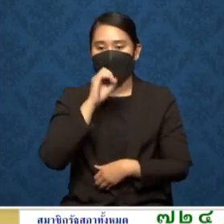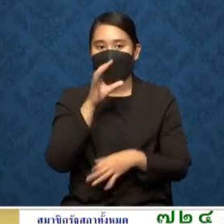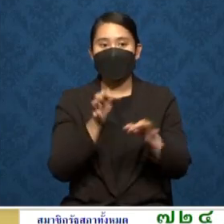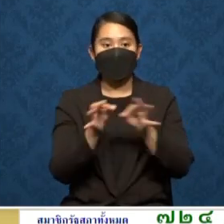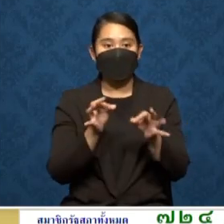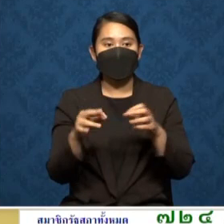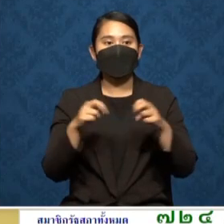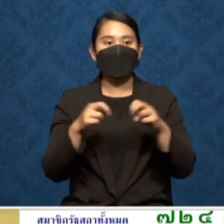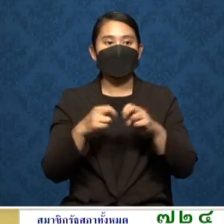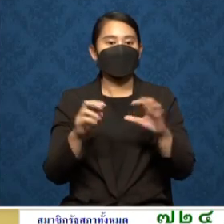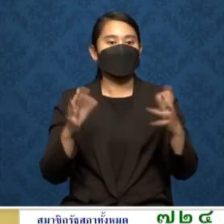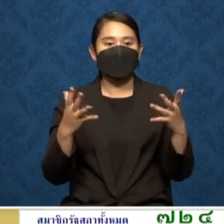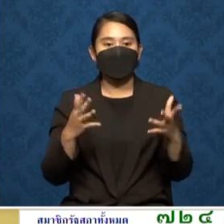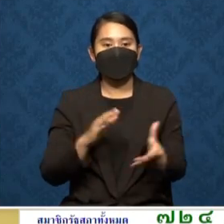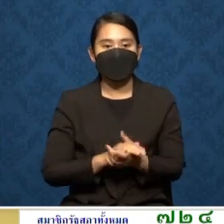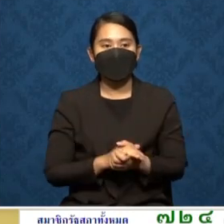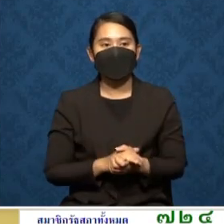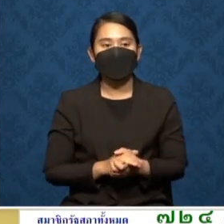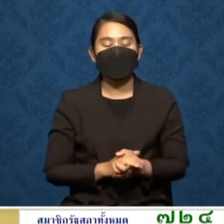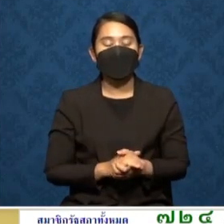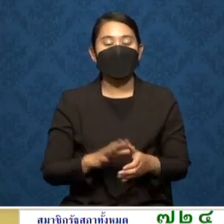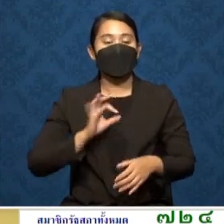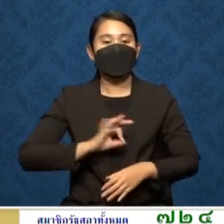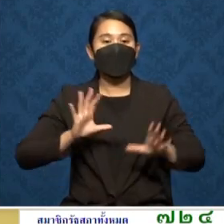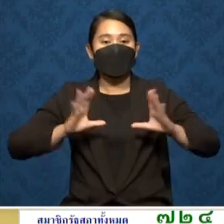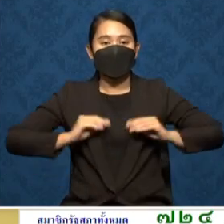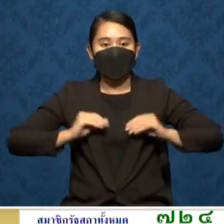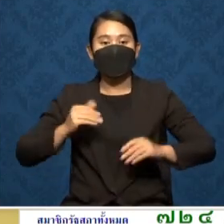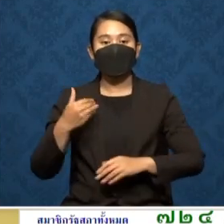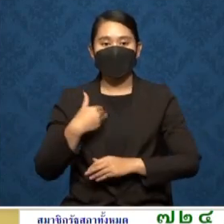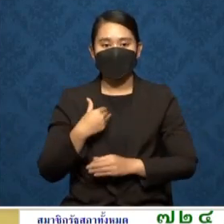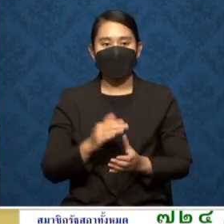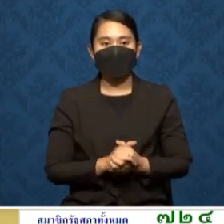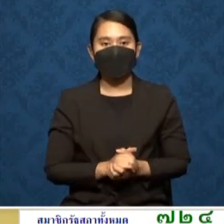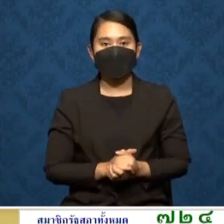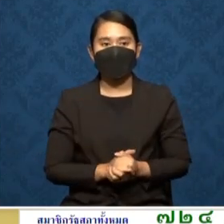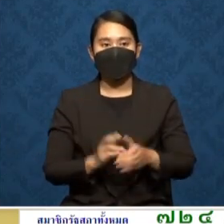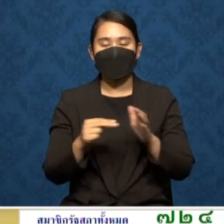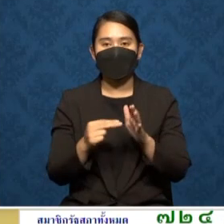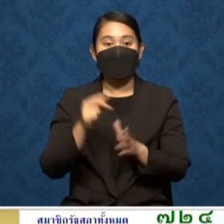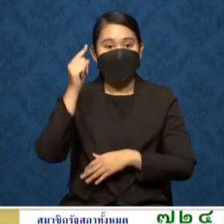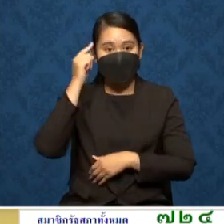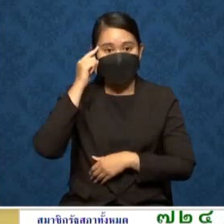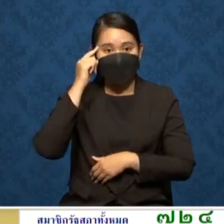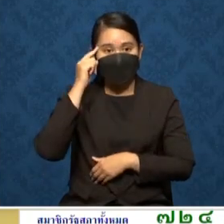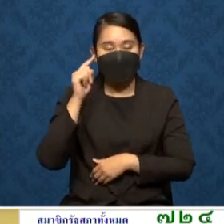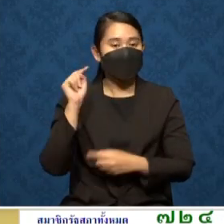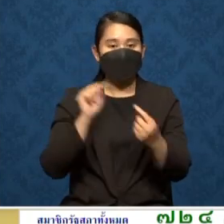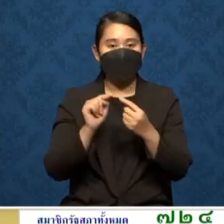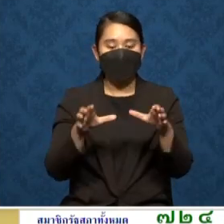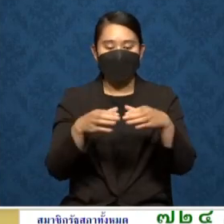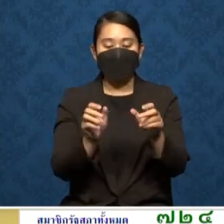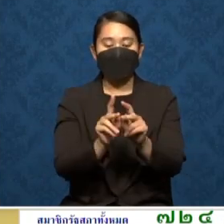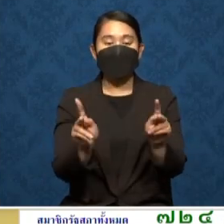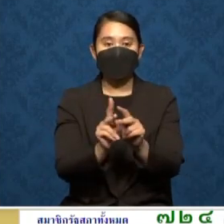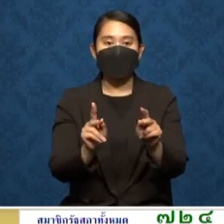าลไม่มีความขัดข้องมีความยินดีถ้าหากว่าเป็นความคิดความเห็นของคณะกรรมาธิการและ